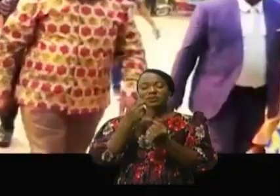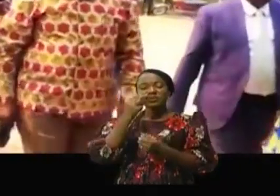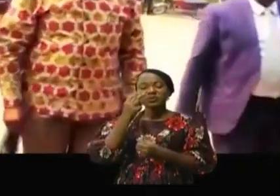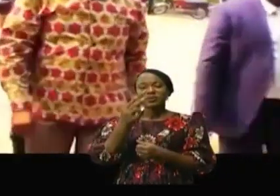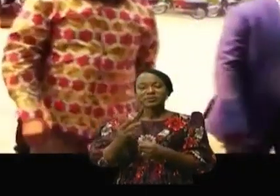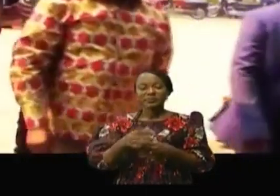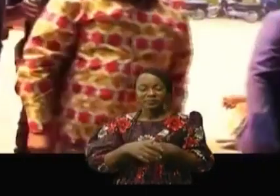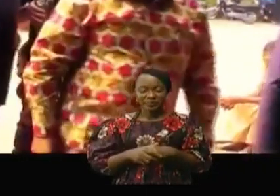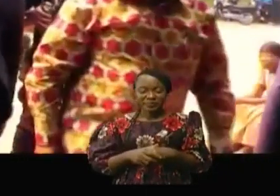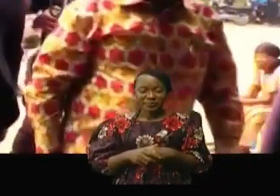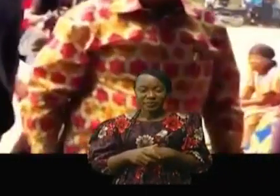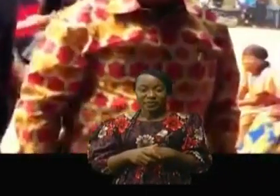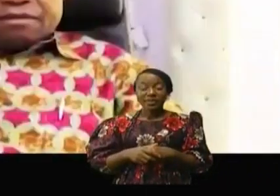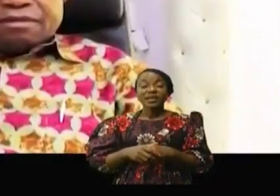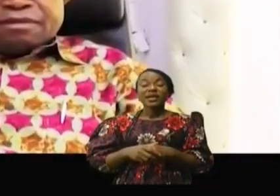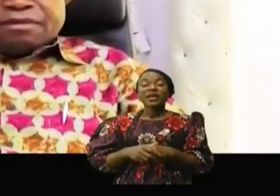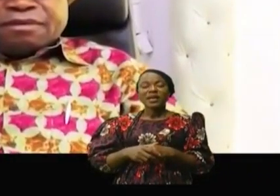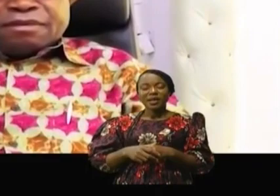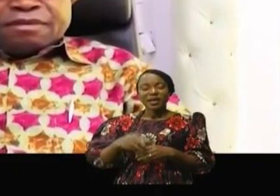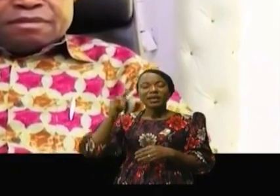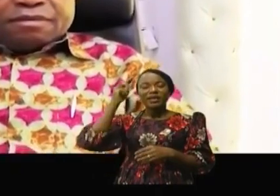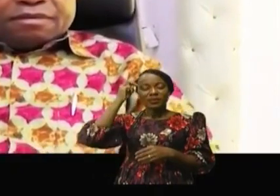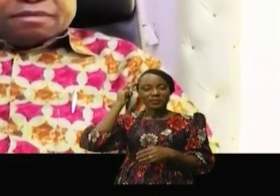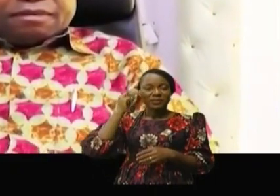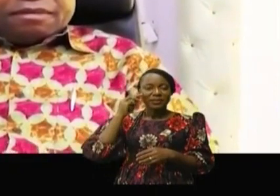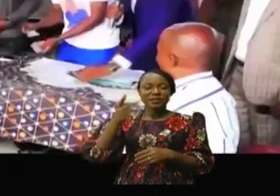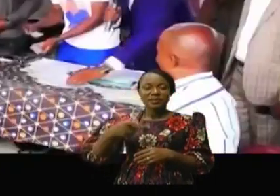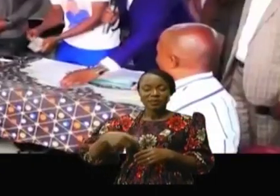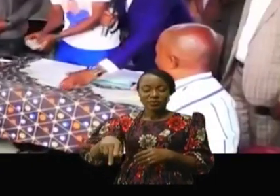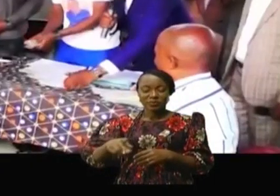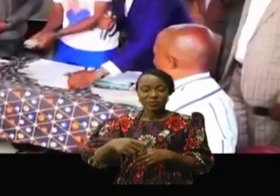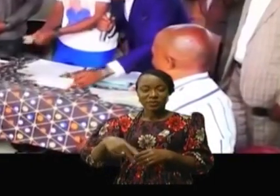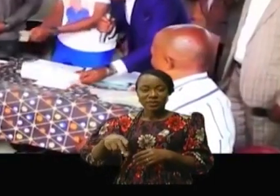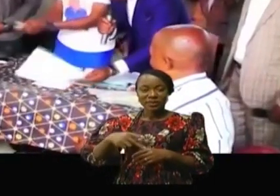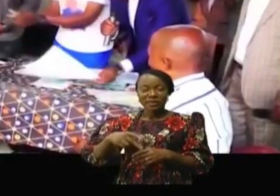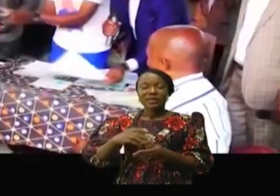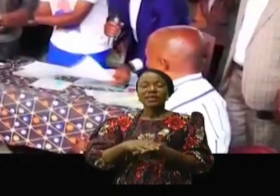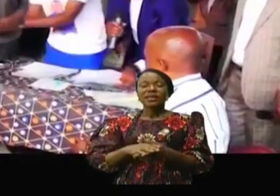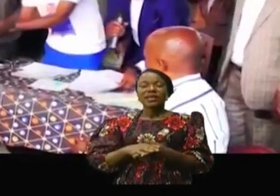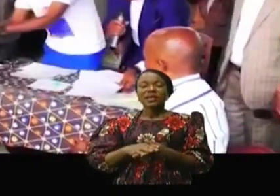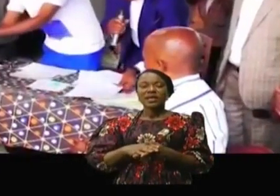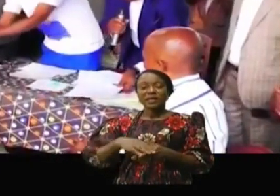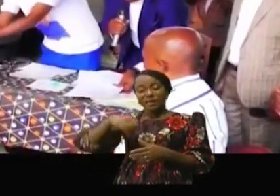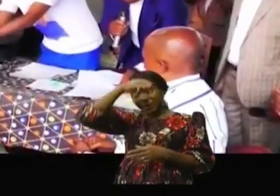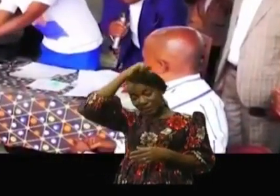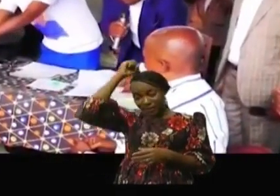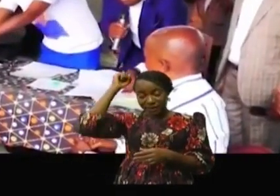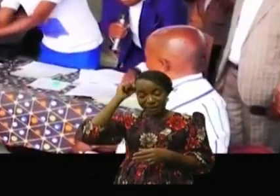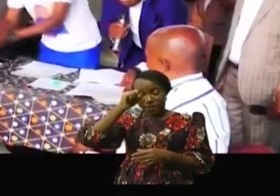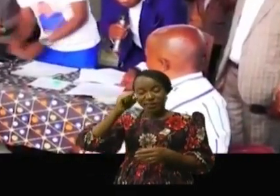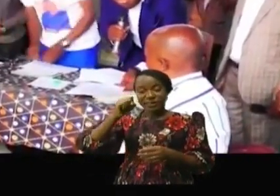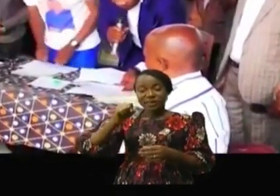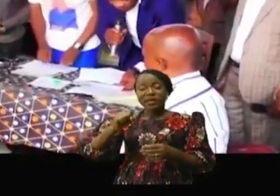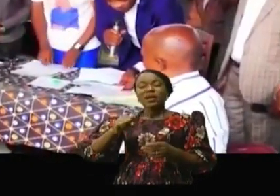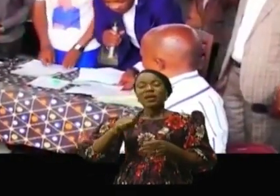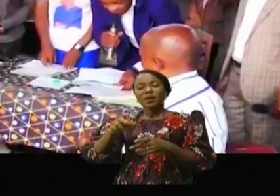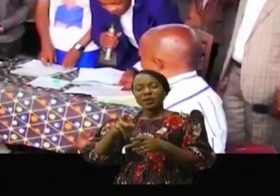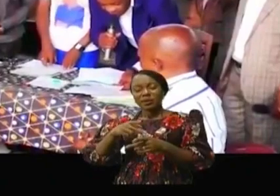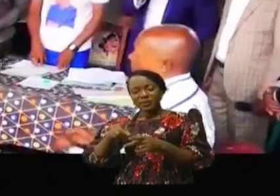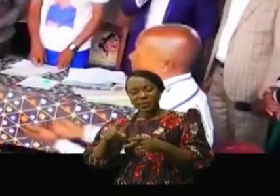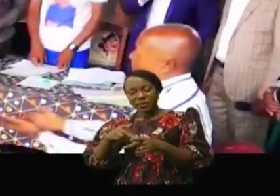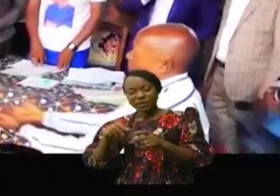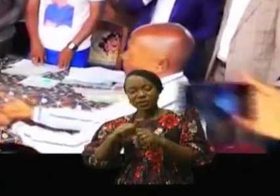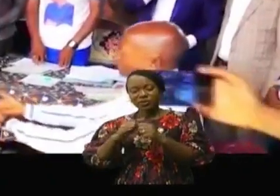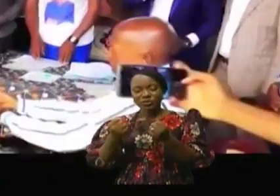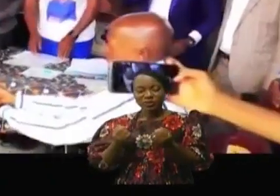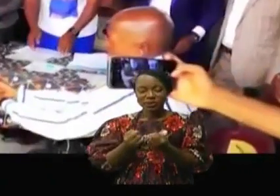Le ministre provincial du Travail, M. Richard Ilunga Mouipataï, a lancé et clôturé le paiement des prestations sociales du deuxième trimestre